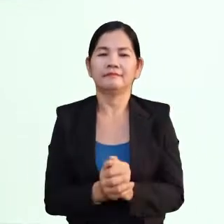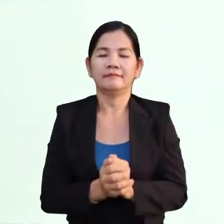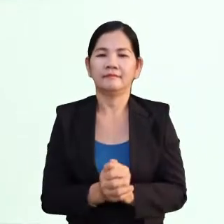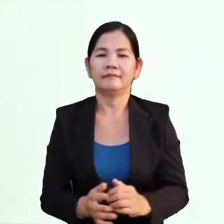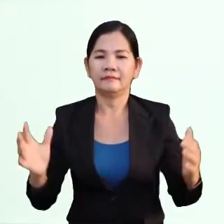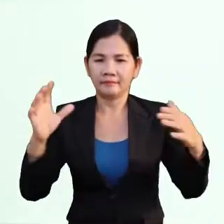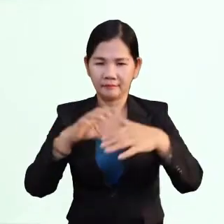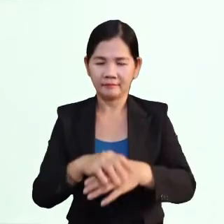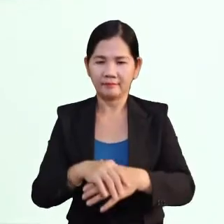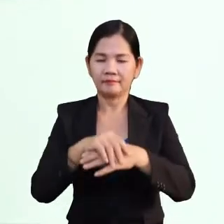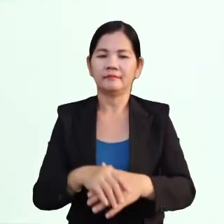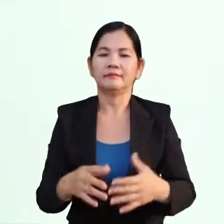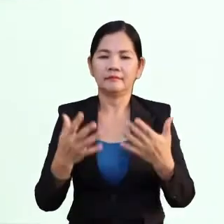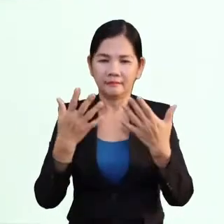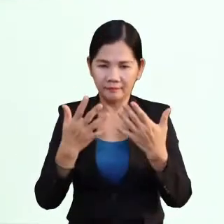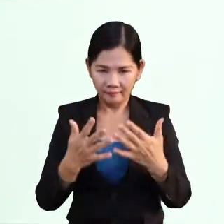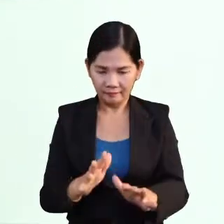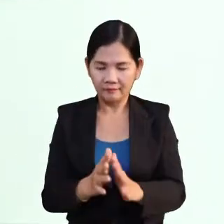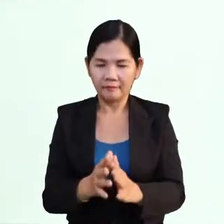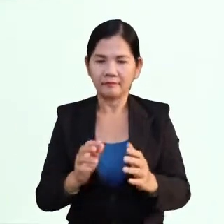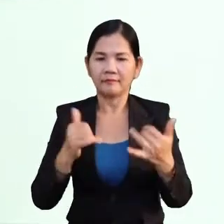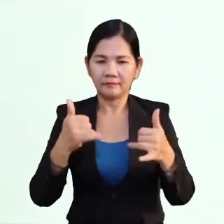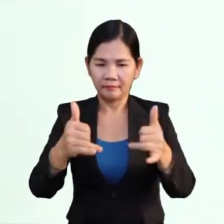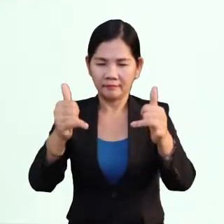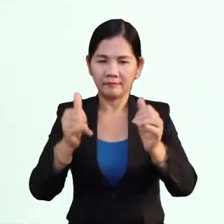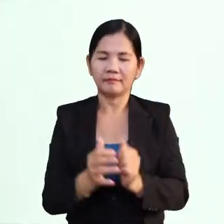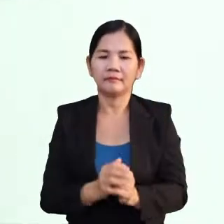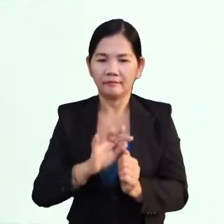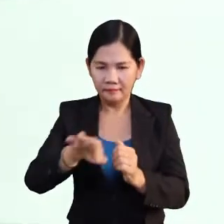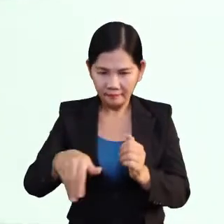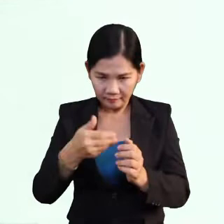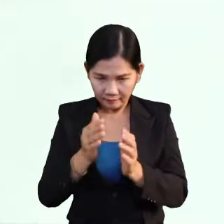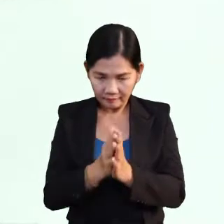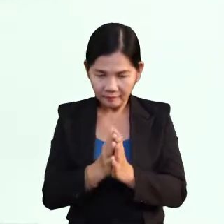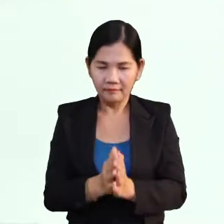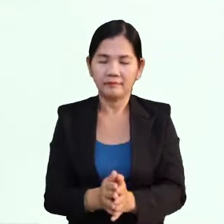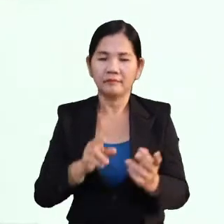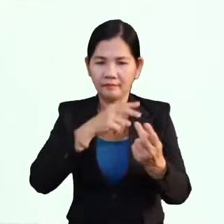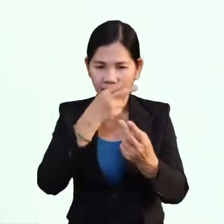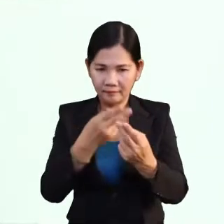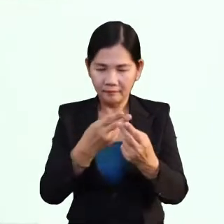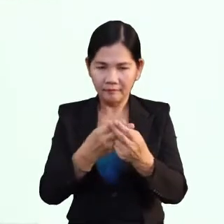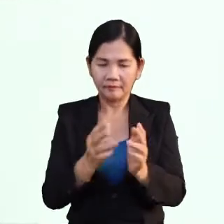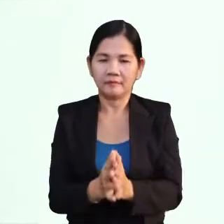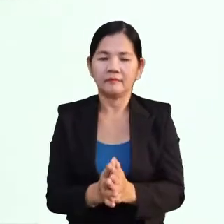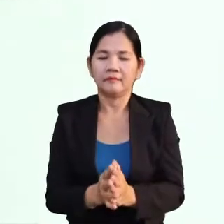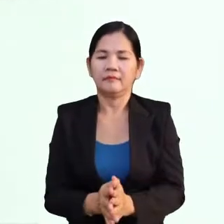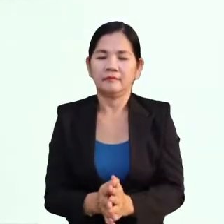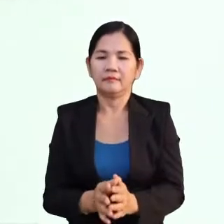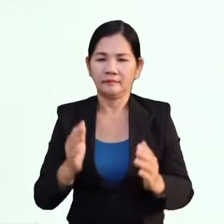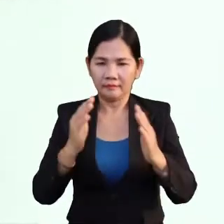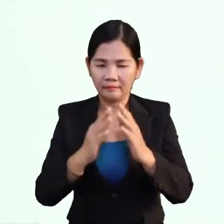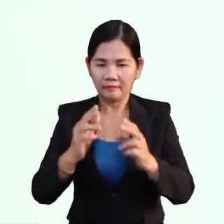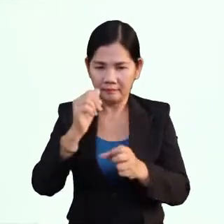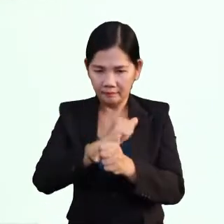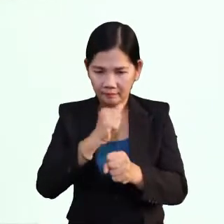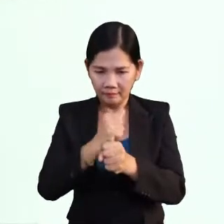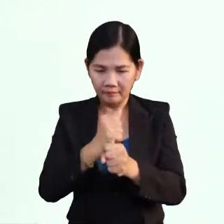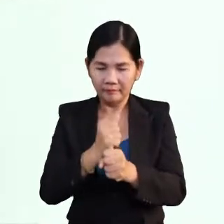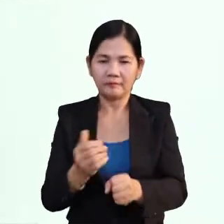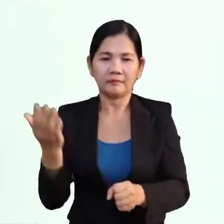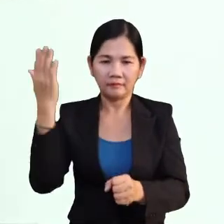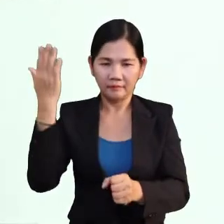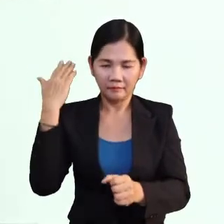ត្តភ័ក្តិយើងរៀនហើយយើងបានលេងផងចាអរគុណកូនកូនសម្រាប់ការឆ្លើយនិងសំណួរដែលជាកិច្ចការផ្ទះពីថ្ងៃម្សិលមិ